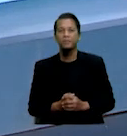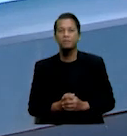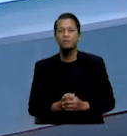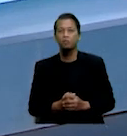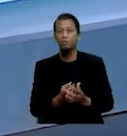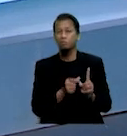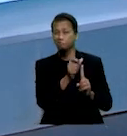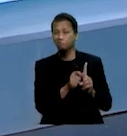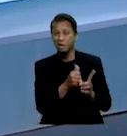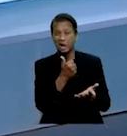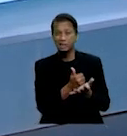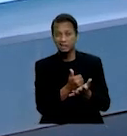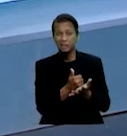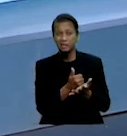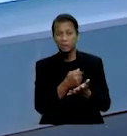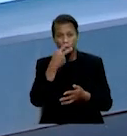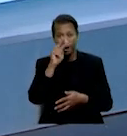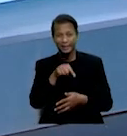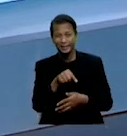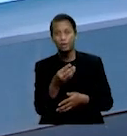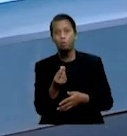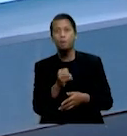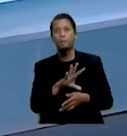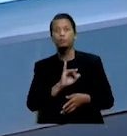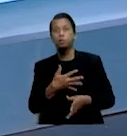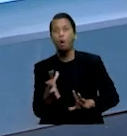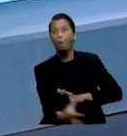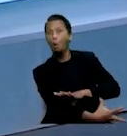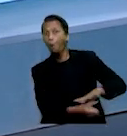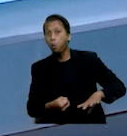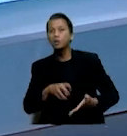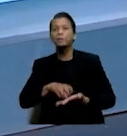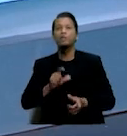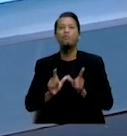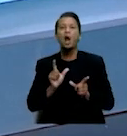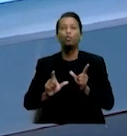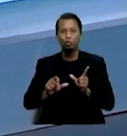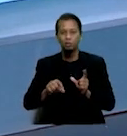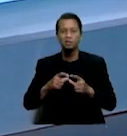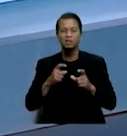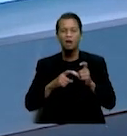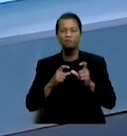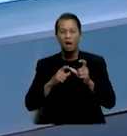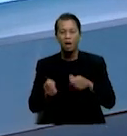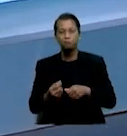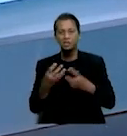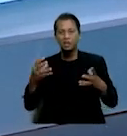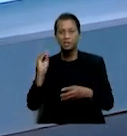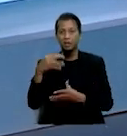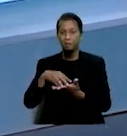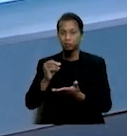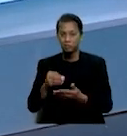Seorang pria warga negara asing menggondol uang jutaan rupiah di sebuah warung kelontong di Sawah Besar, Jakarta Pusat. Pelaku